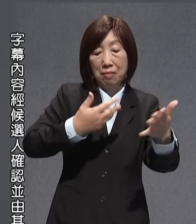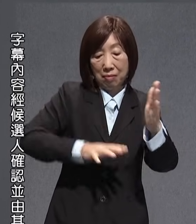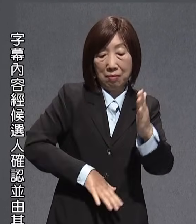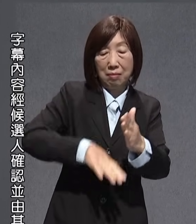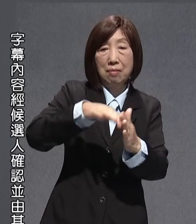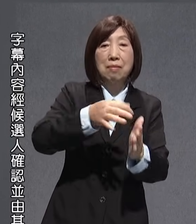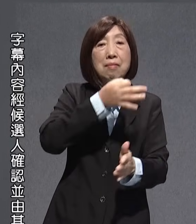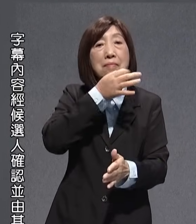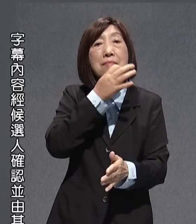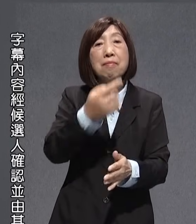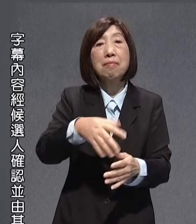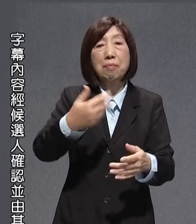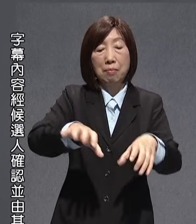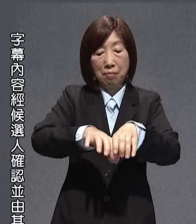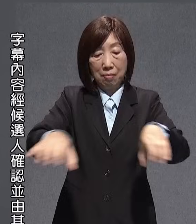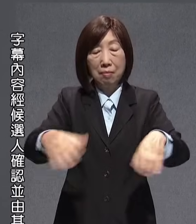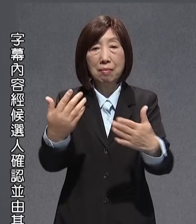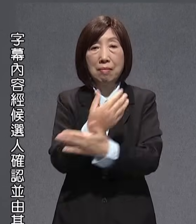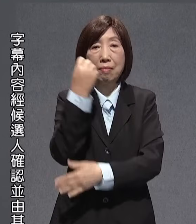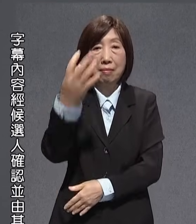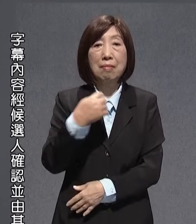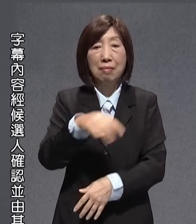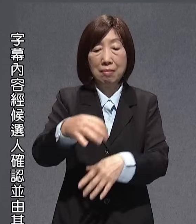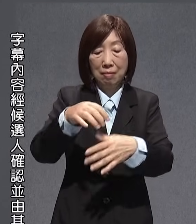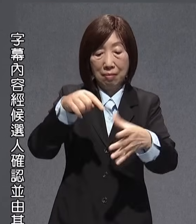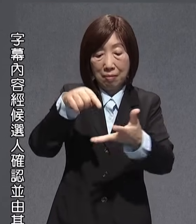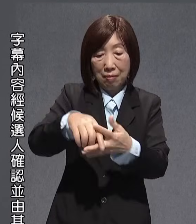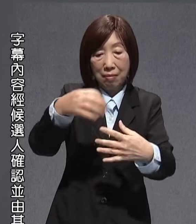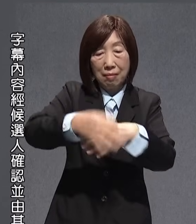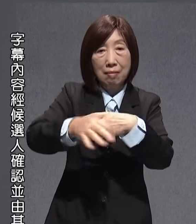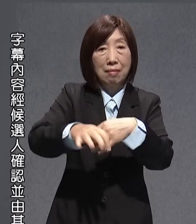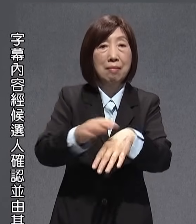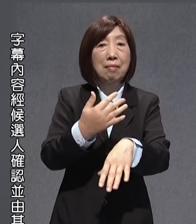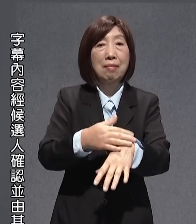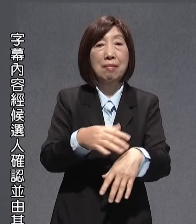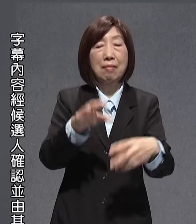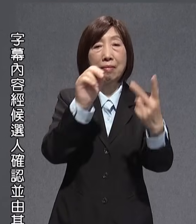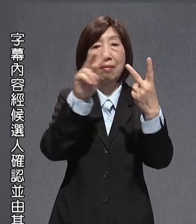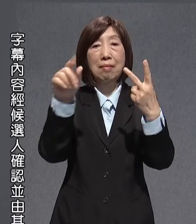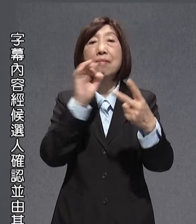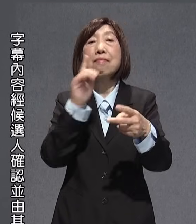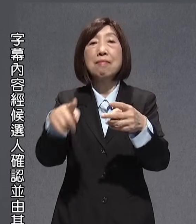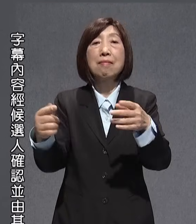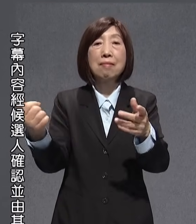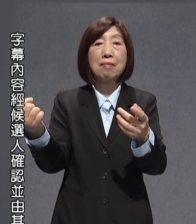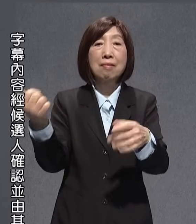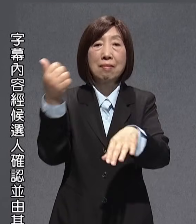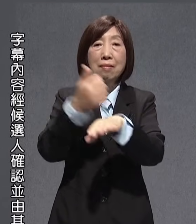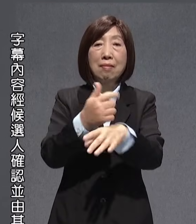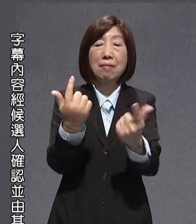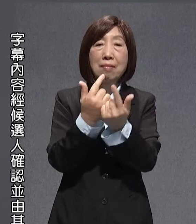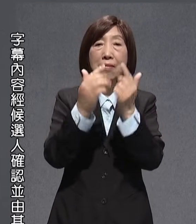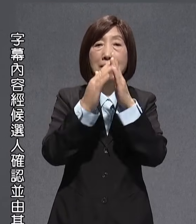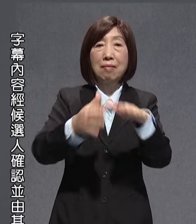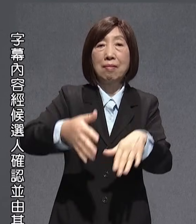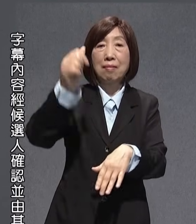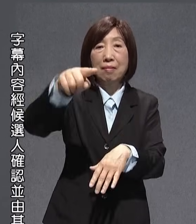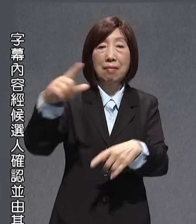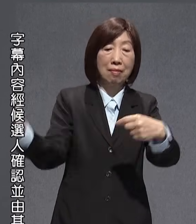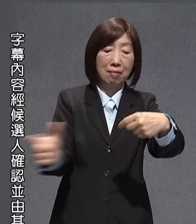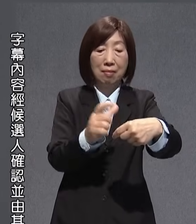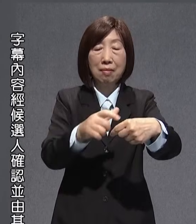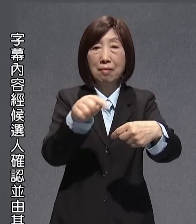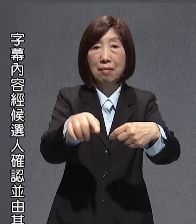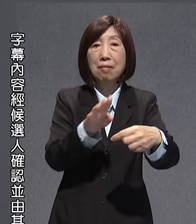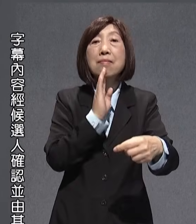水管要汰换，才能够减少漏水。2015年，我刚上任台北市长的时候，发生了苏迪勒台风，